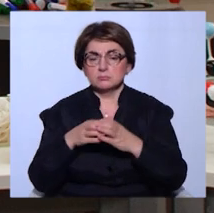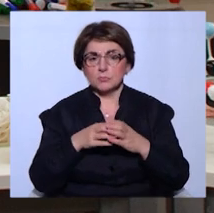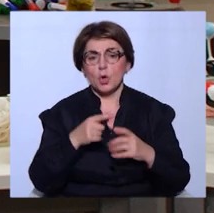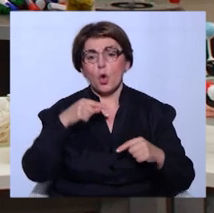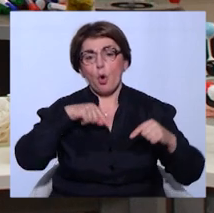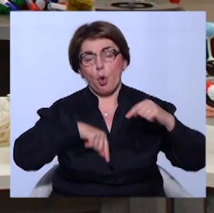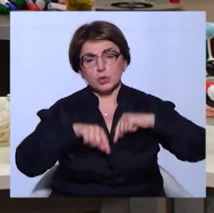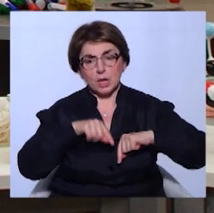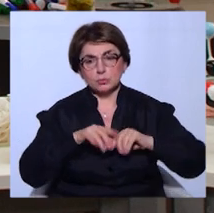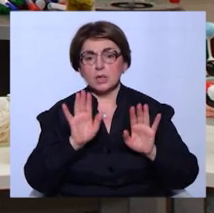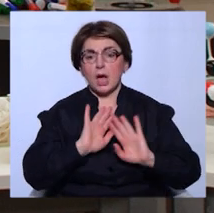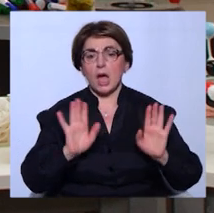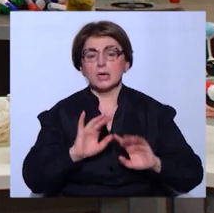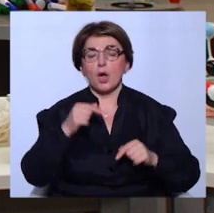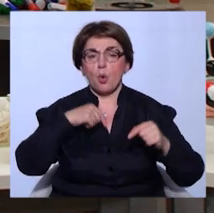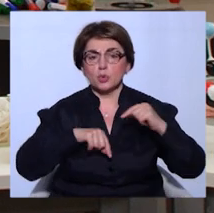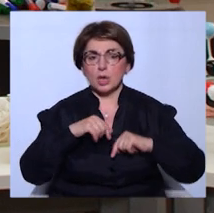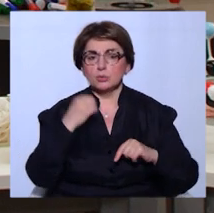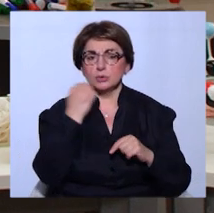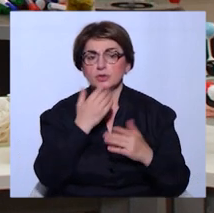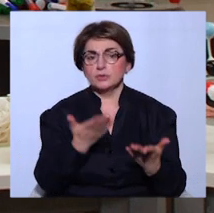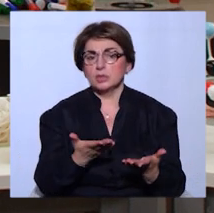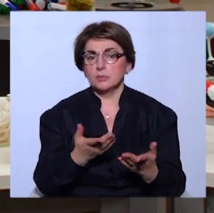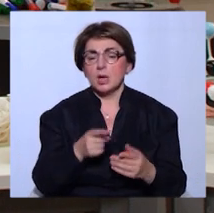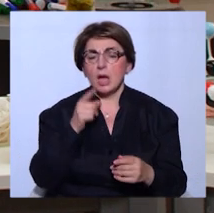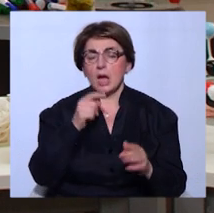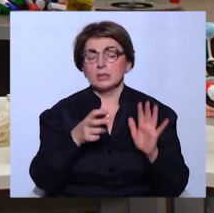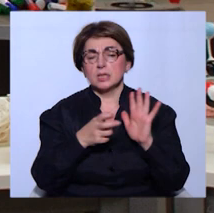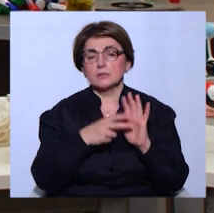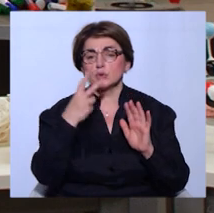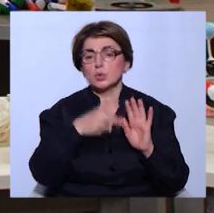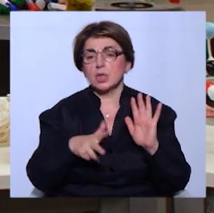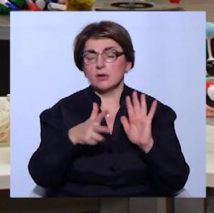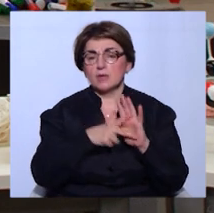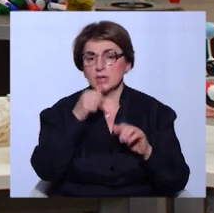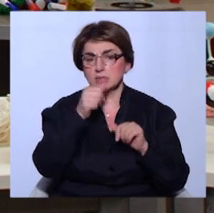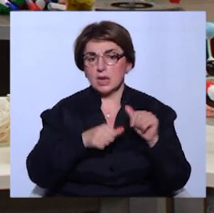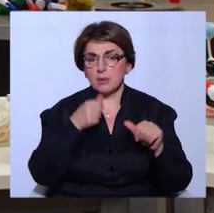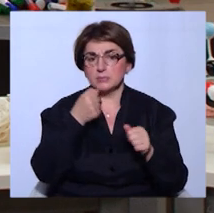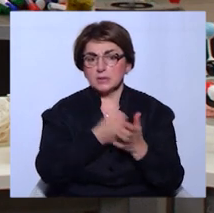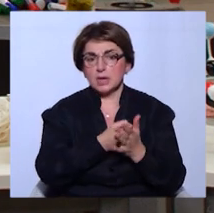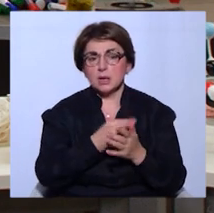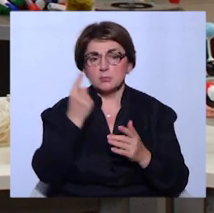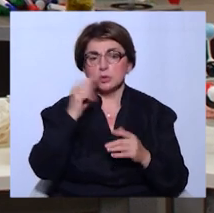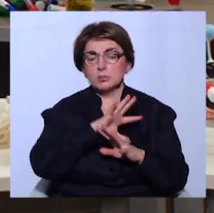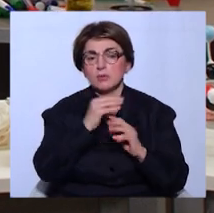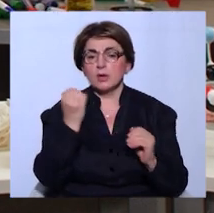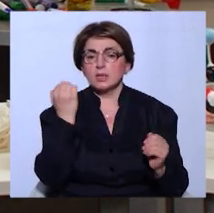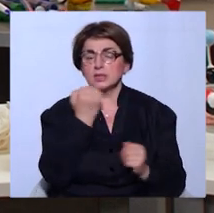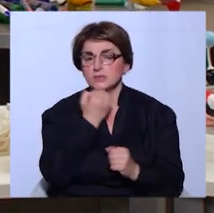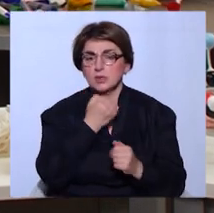1828 წლამდე ფიქრობდნენ, რომ ყველა ნივთიერება, რომელსაც ცოცხალი ორგანიზმი გვაძლევდა, იყო ორგანული ნივთიერება,